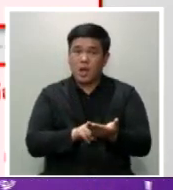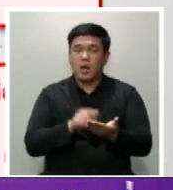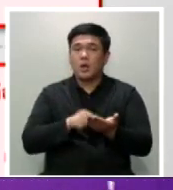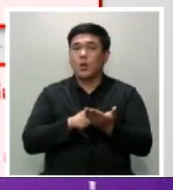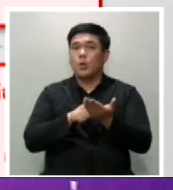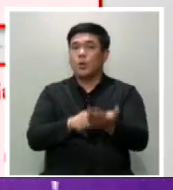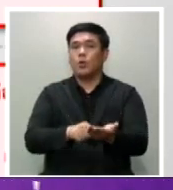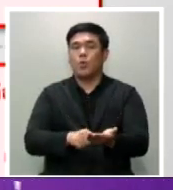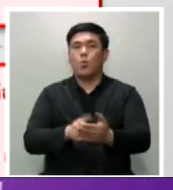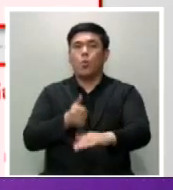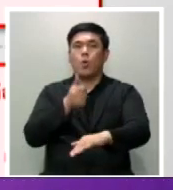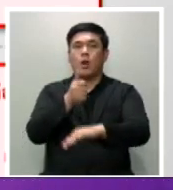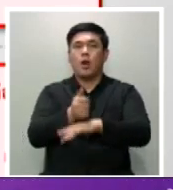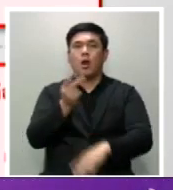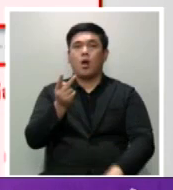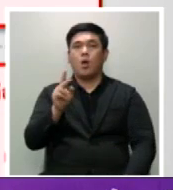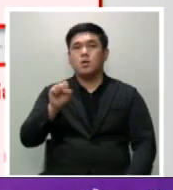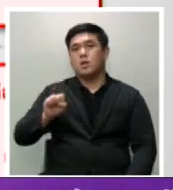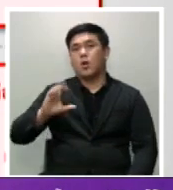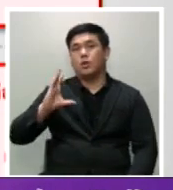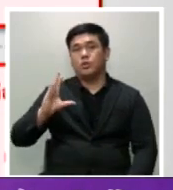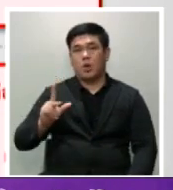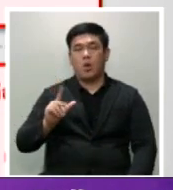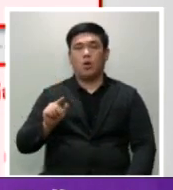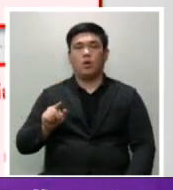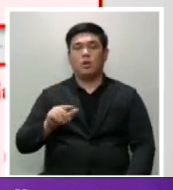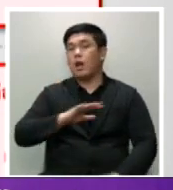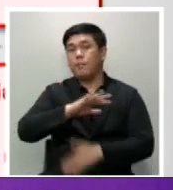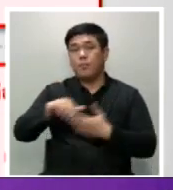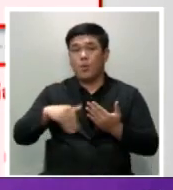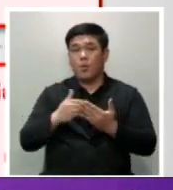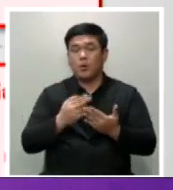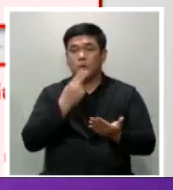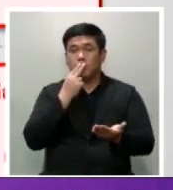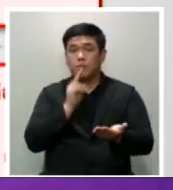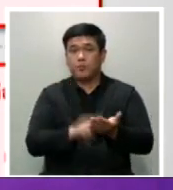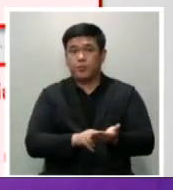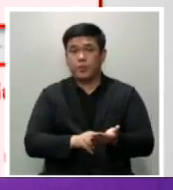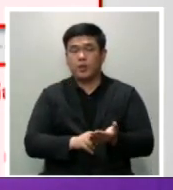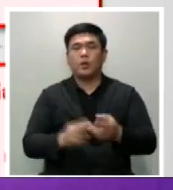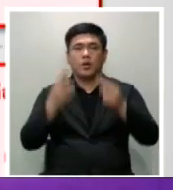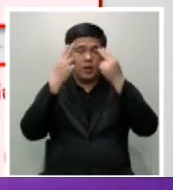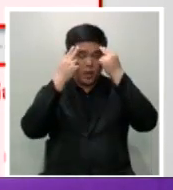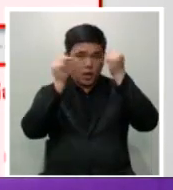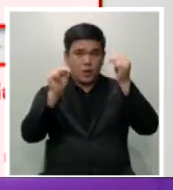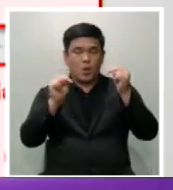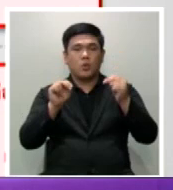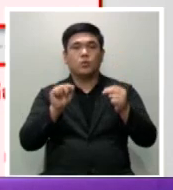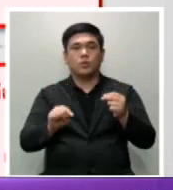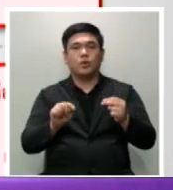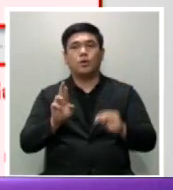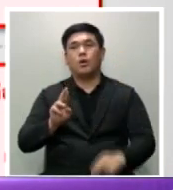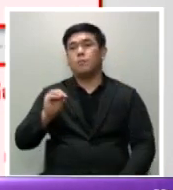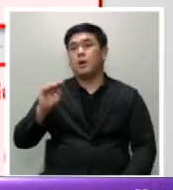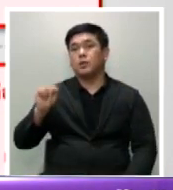วหน้าคสช.และคสช.ทุกคนแล้วก็ทำหนังสือถึงนายกรัฐมนตรีและรัฐมนต